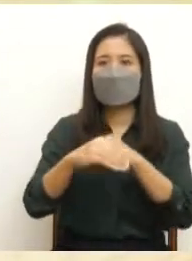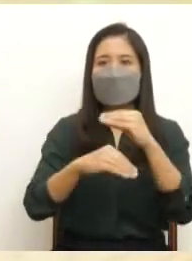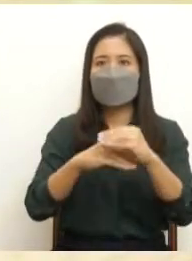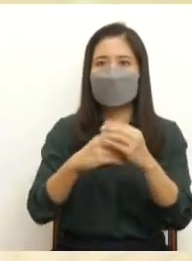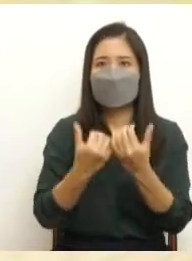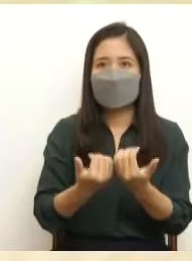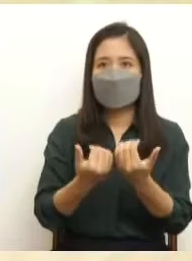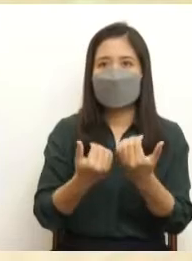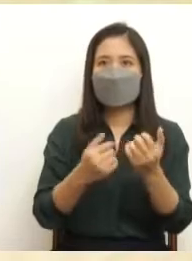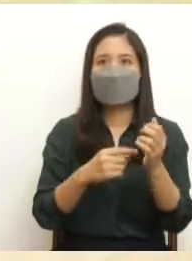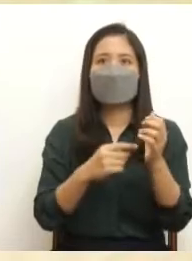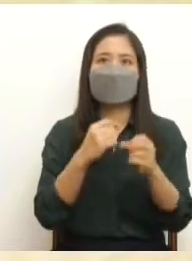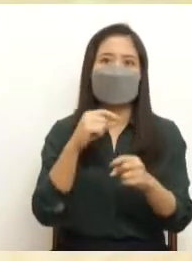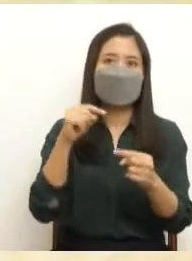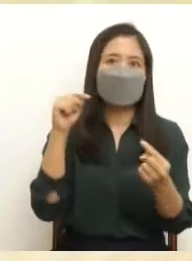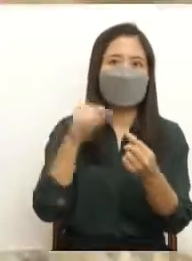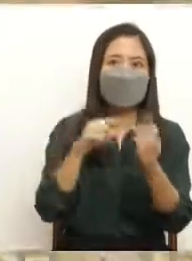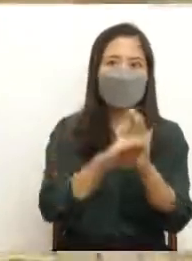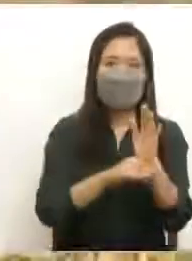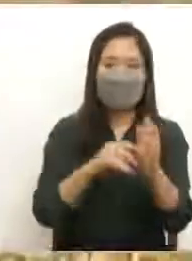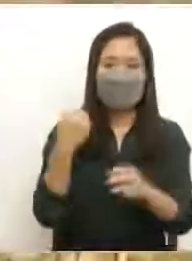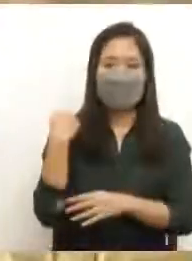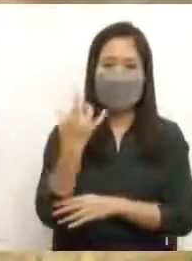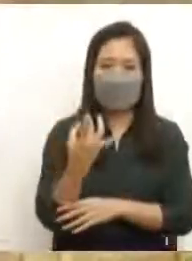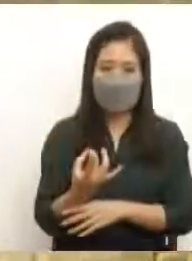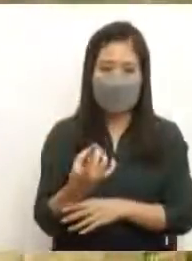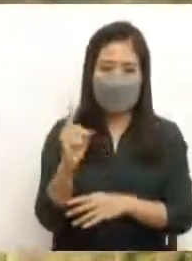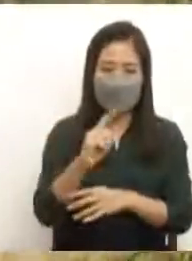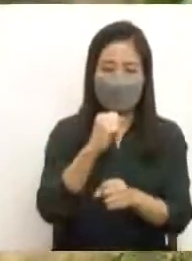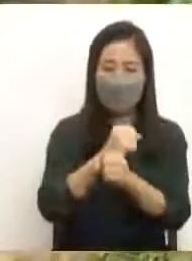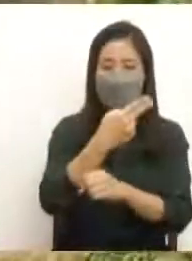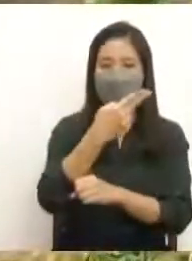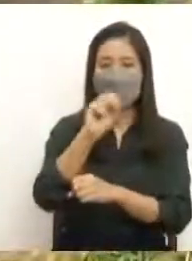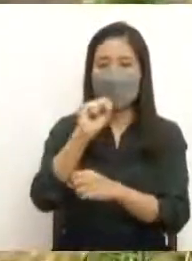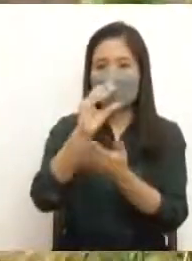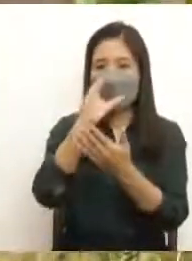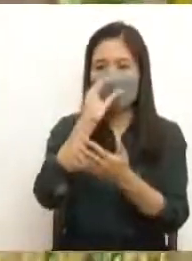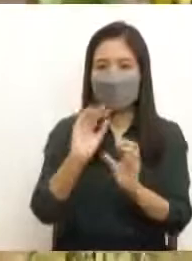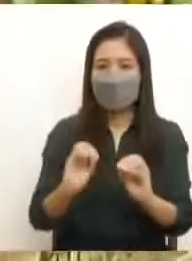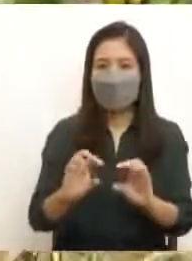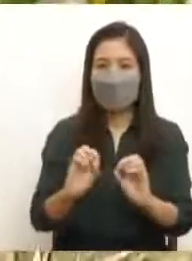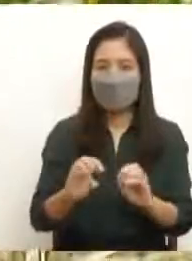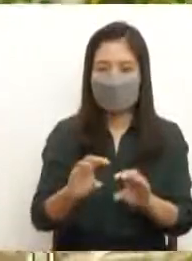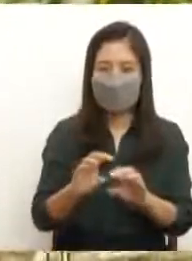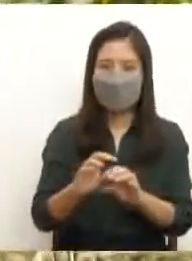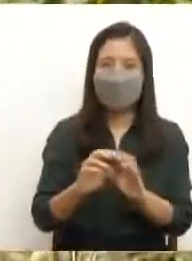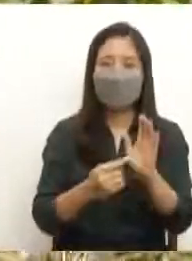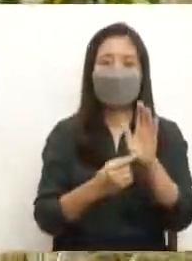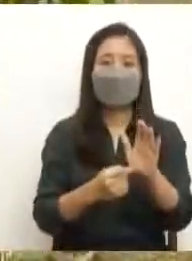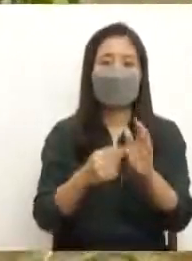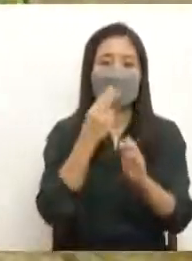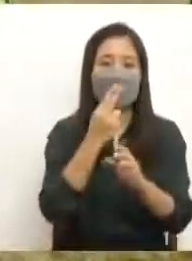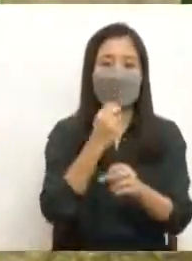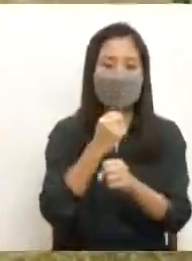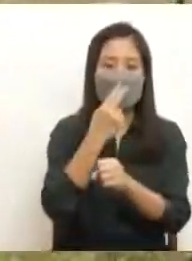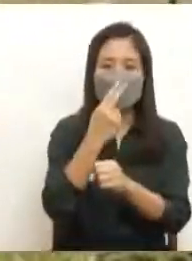องสิ่งที่ดำเนินการก็คือในเรื่องของการจัดทำหลักสูตรการเรียนการสอนนะครับมีแผนการดำเนินงานนะครับ